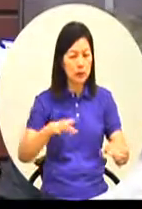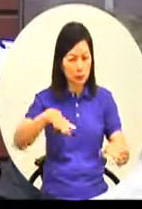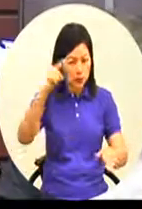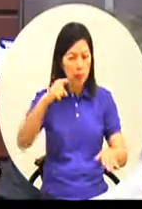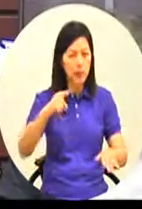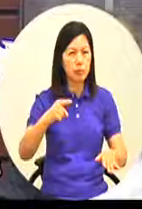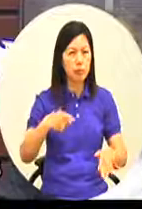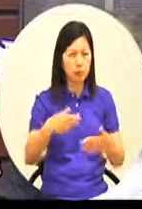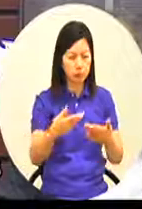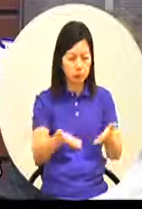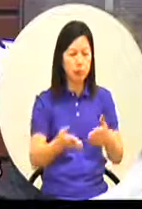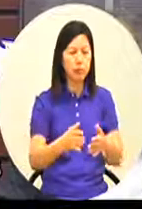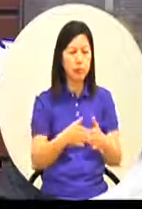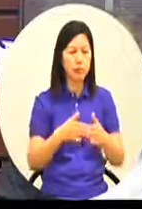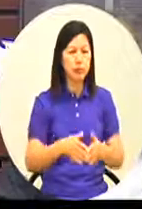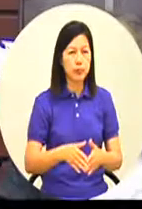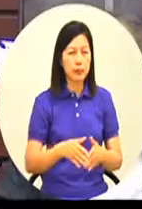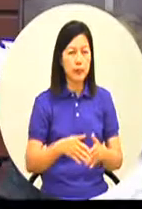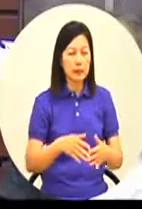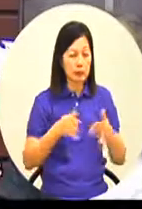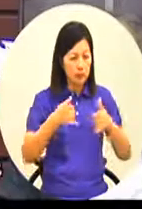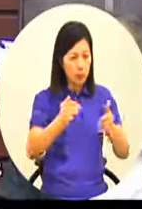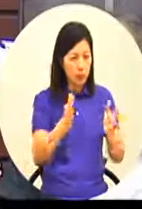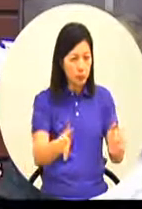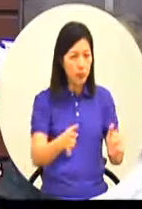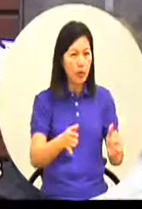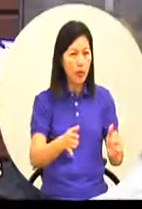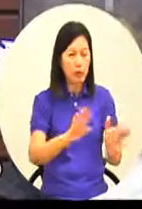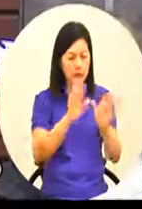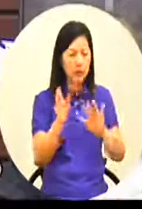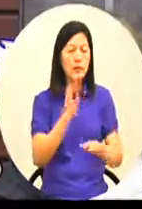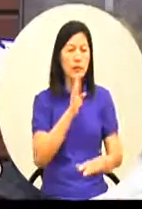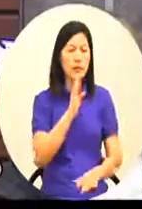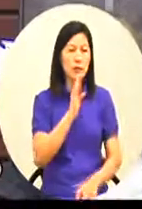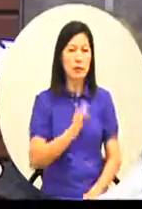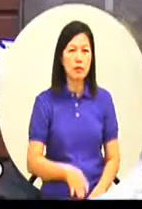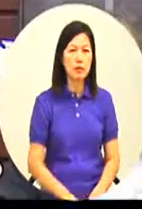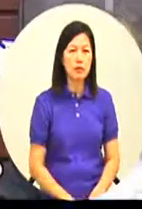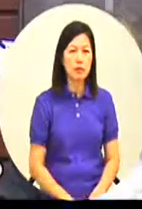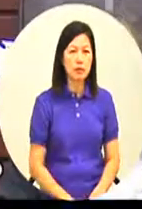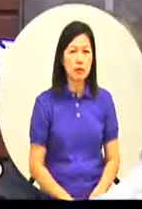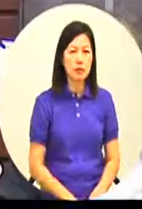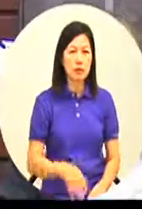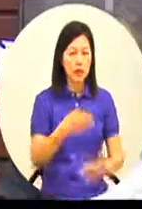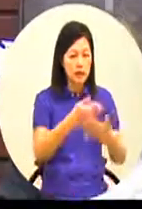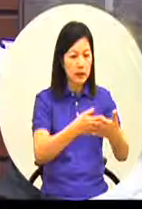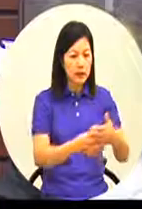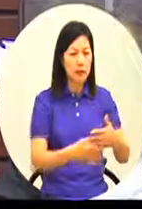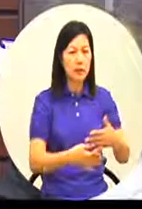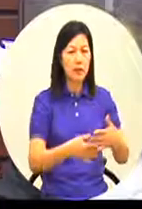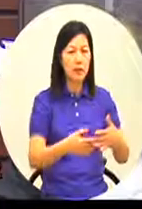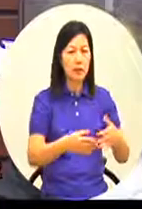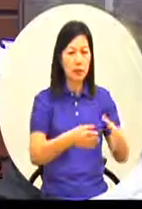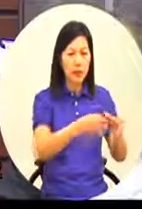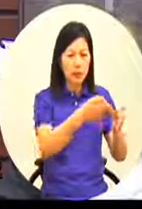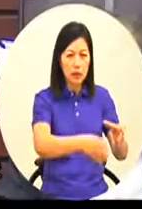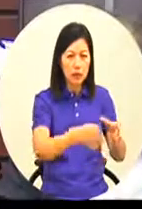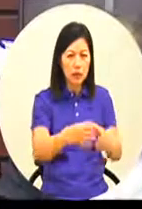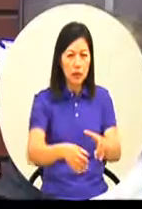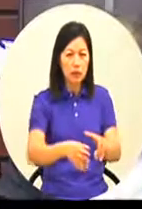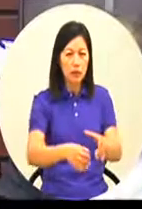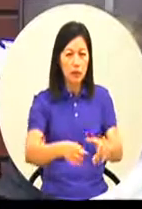啦，这个路段就是这样子，所以我们把它加大跨距减少落墩，主要就是要增